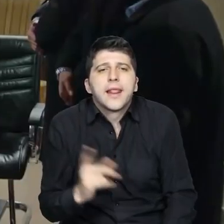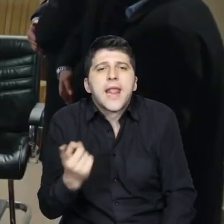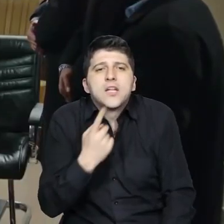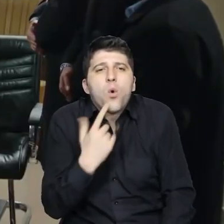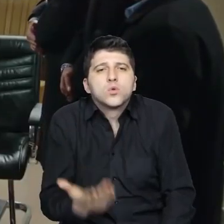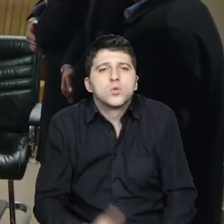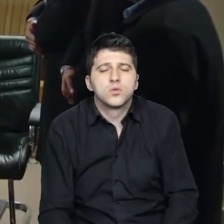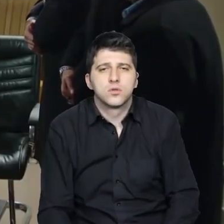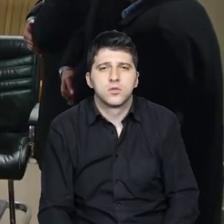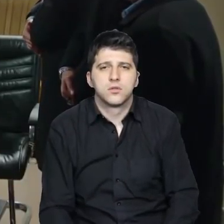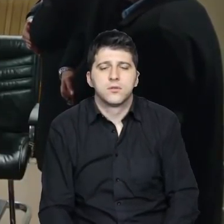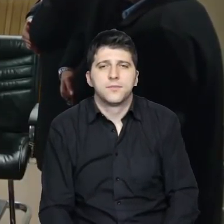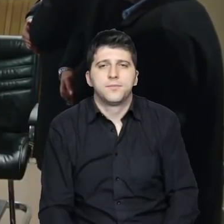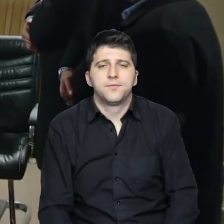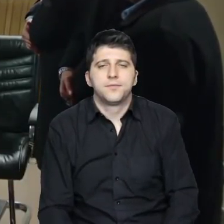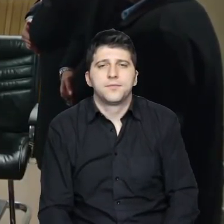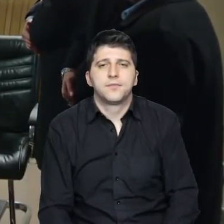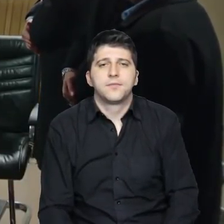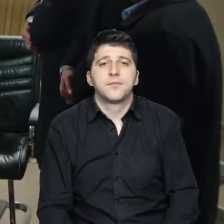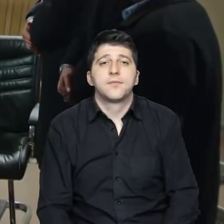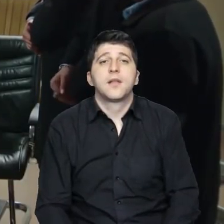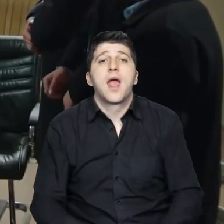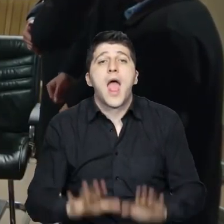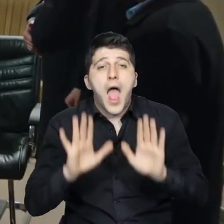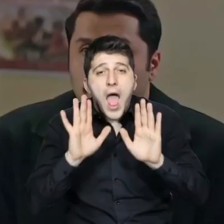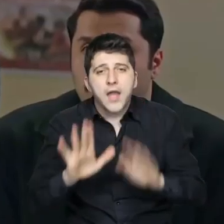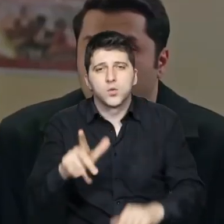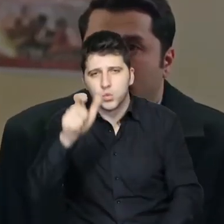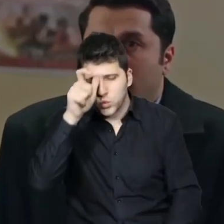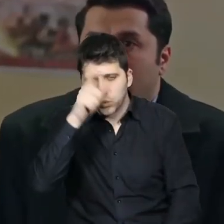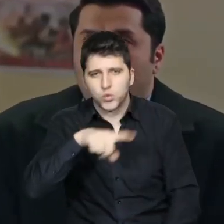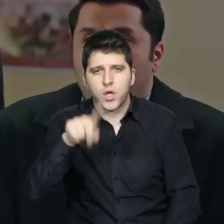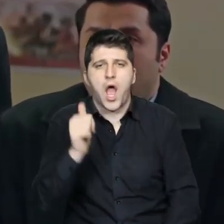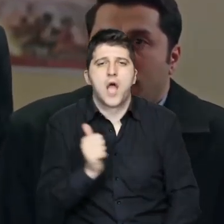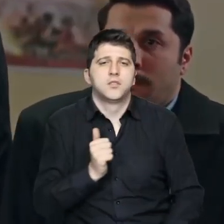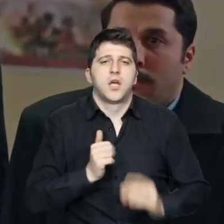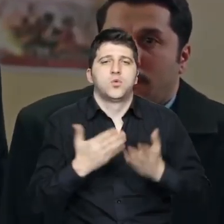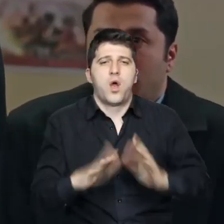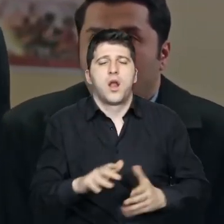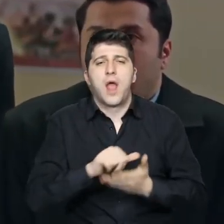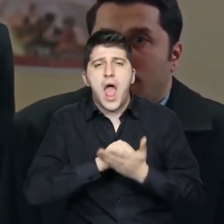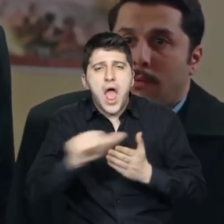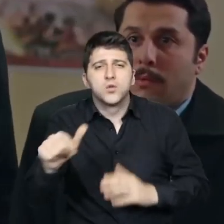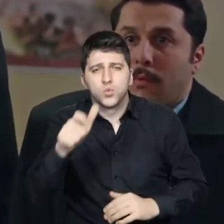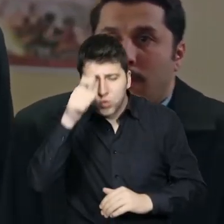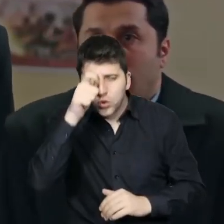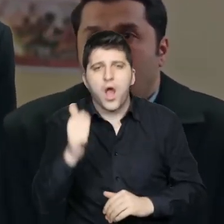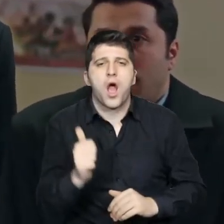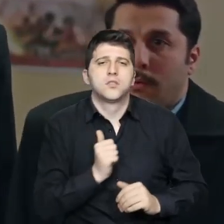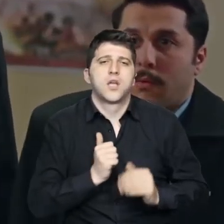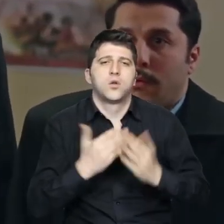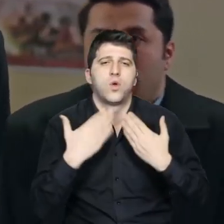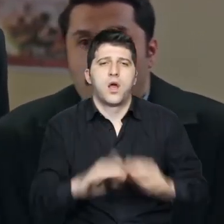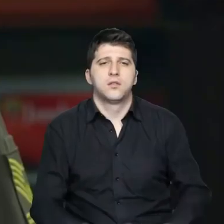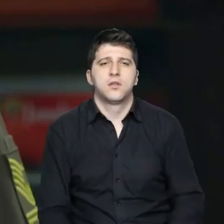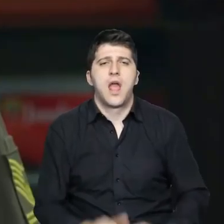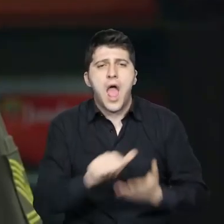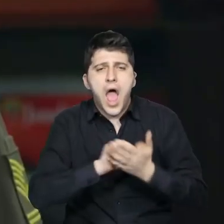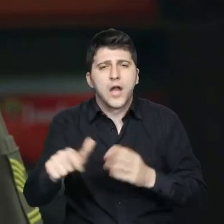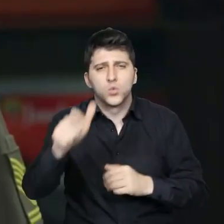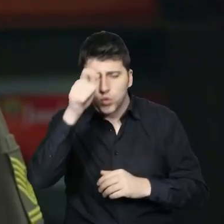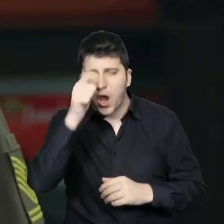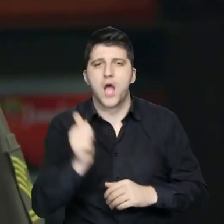diyorsun? Her Türk asker doğar. Her Türk asker doğar. Her Türk asker doğar.